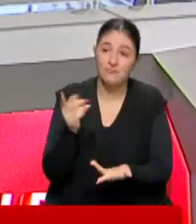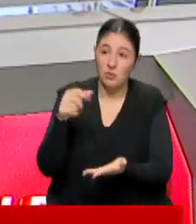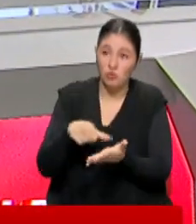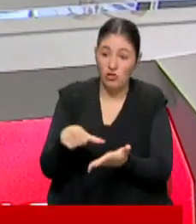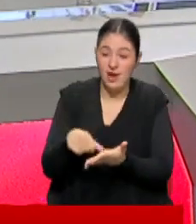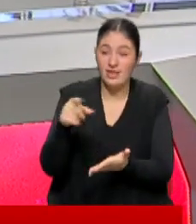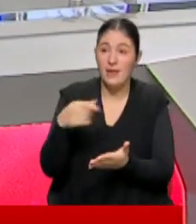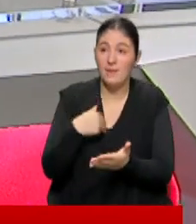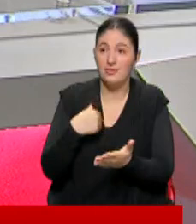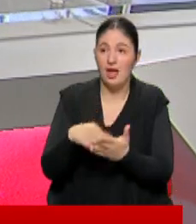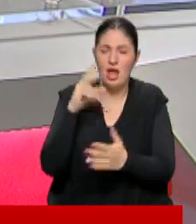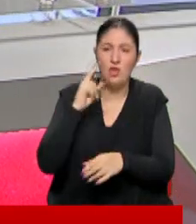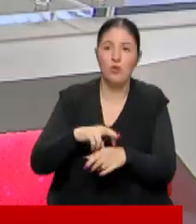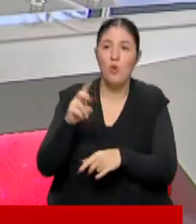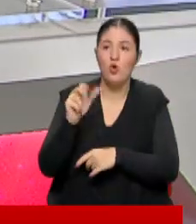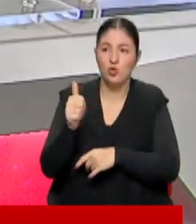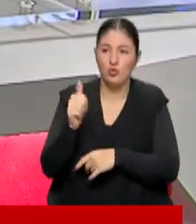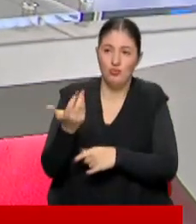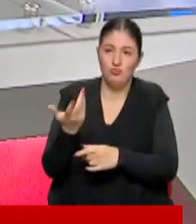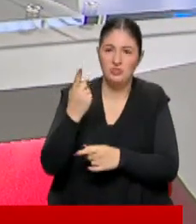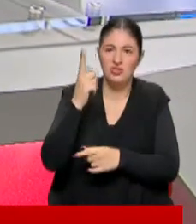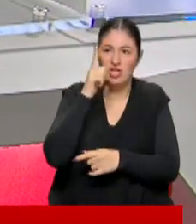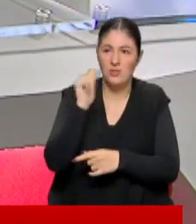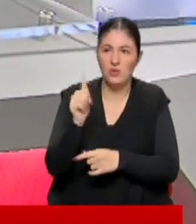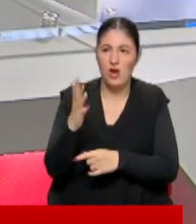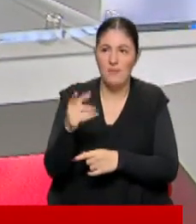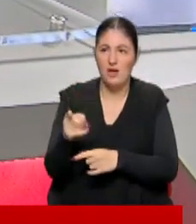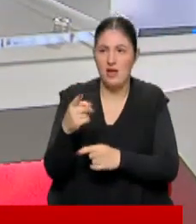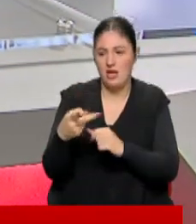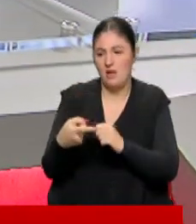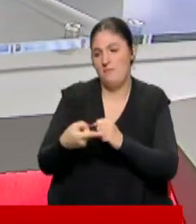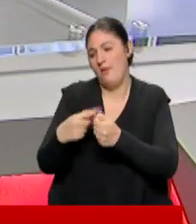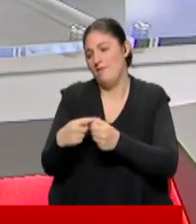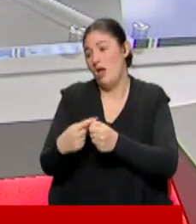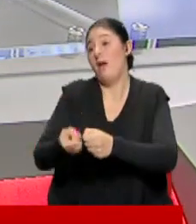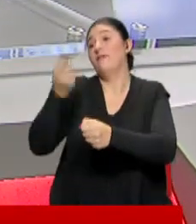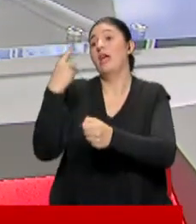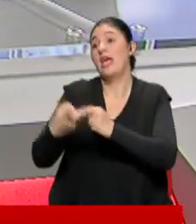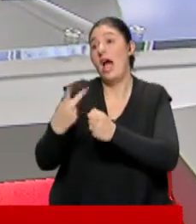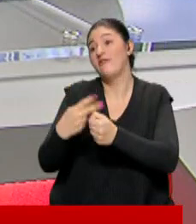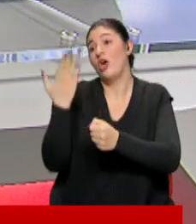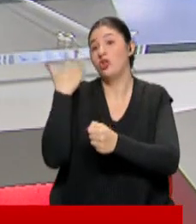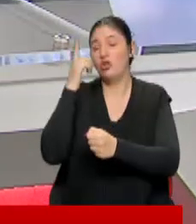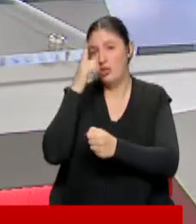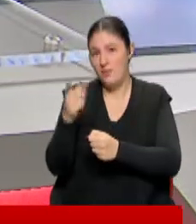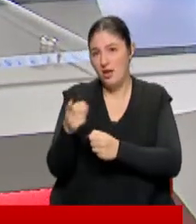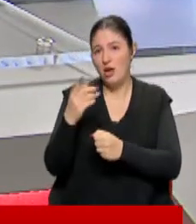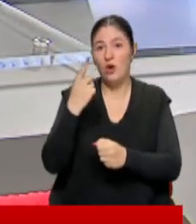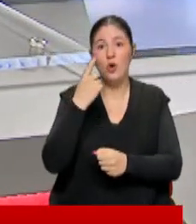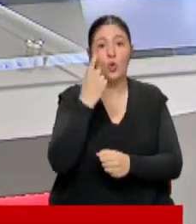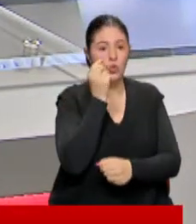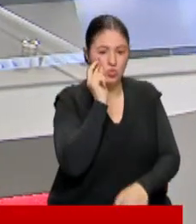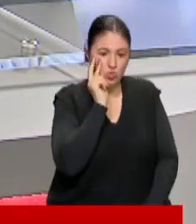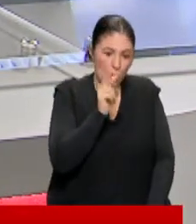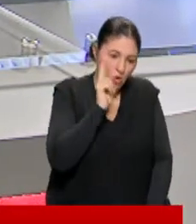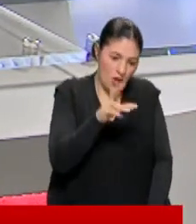tarihte Ben tarihi hatırlıyorum o gün yani bir çarşamba günüydü galiba Geçen hafta değil ondan önceki Çarşamba gözümün önünden gittiler dedin